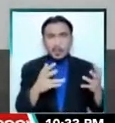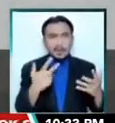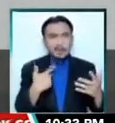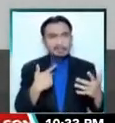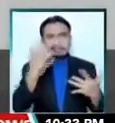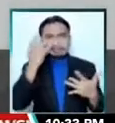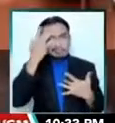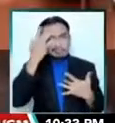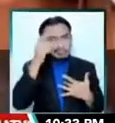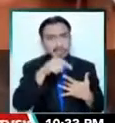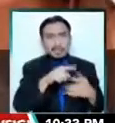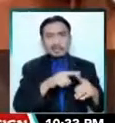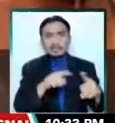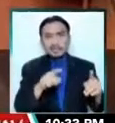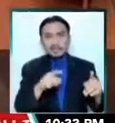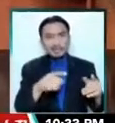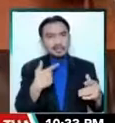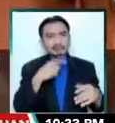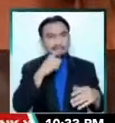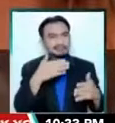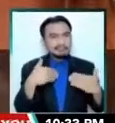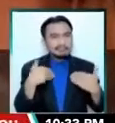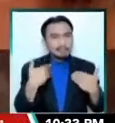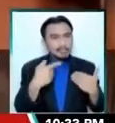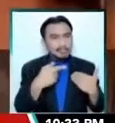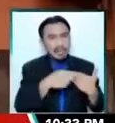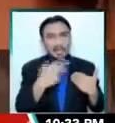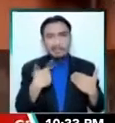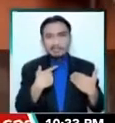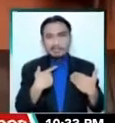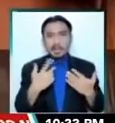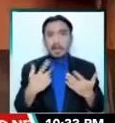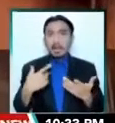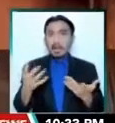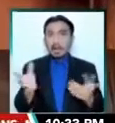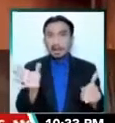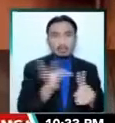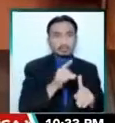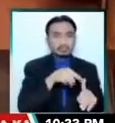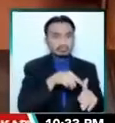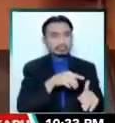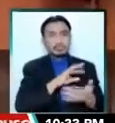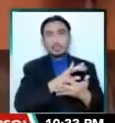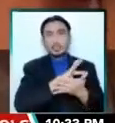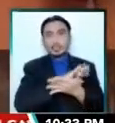comorbidities. Oo. Tapos bad account. Talagang COVID na tumamang sa kanya.